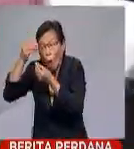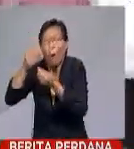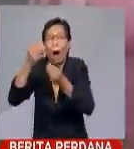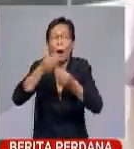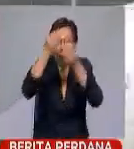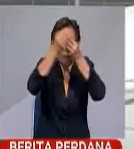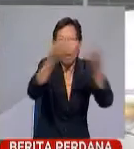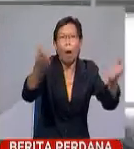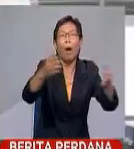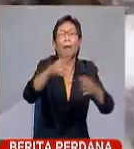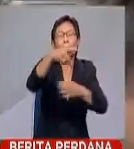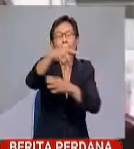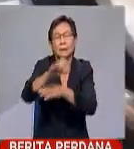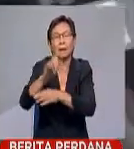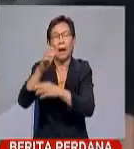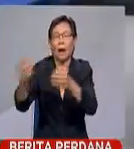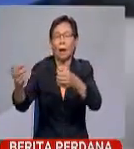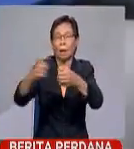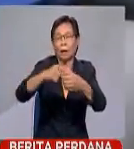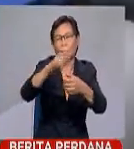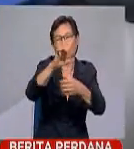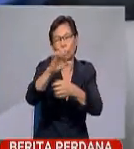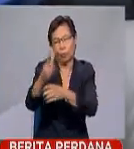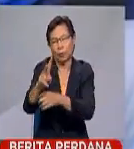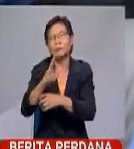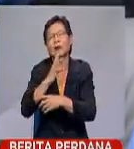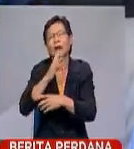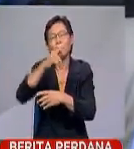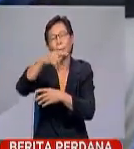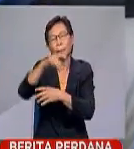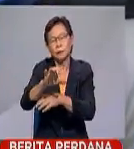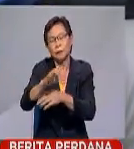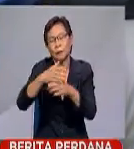kepada umum mengenai wabak berkenaan. Beliau bercakap dalam